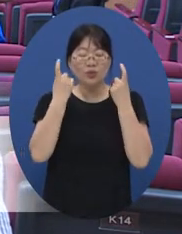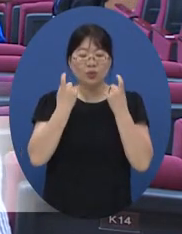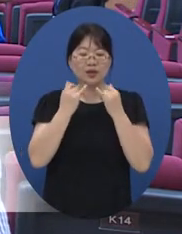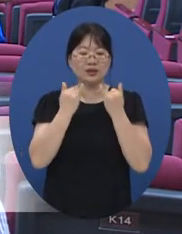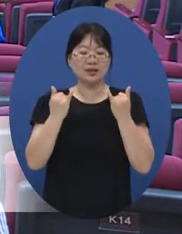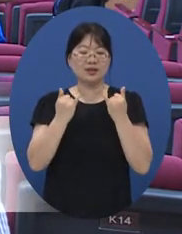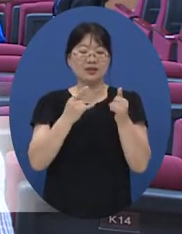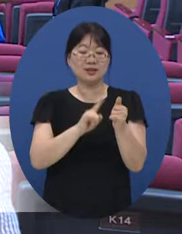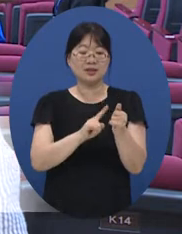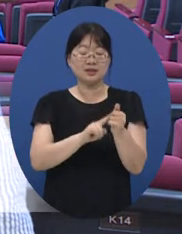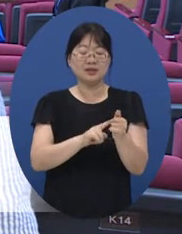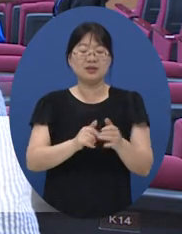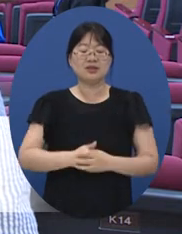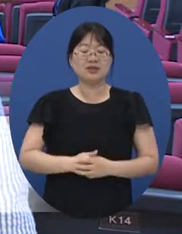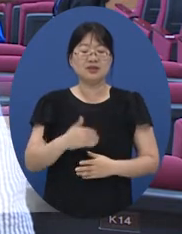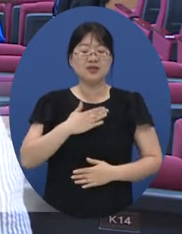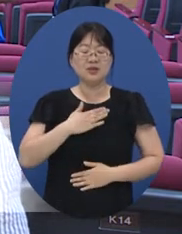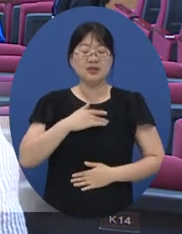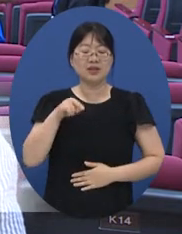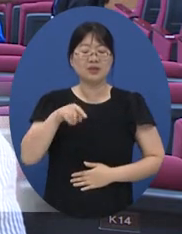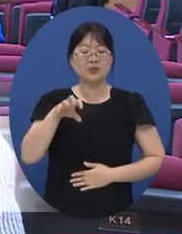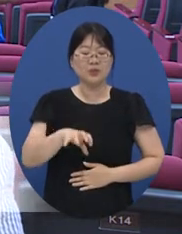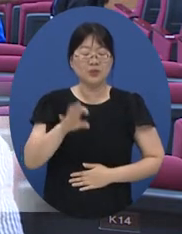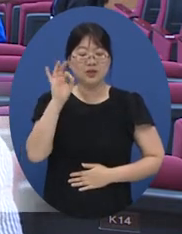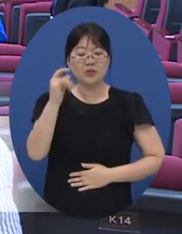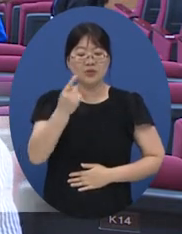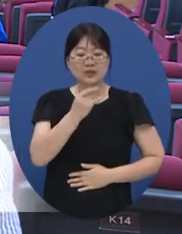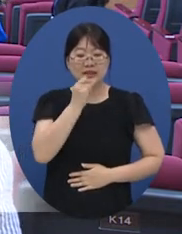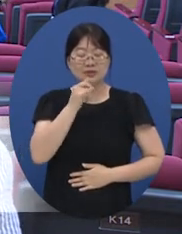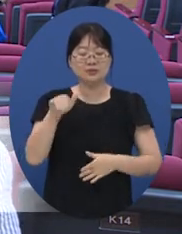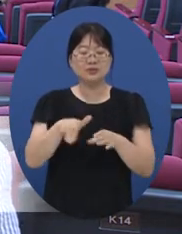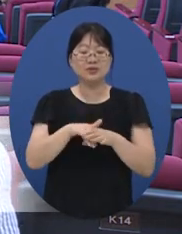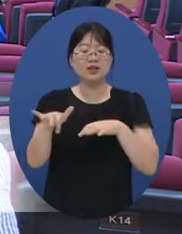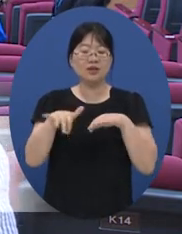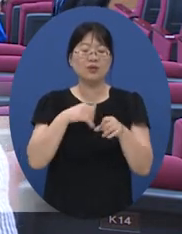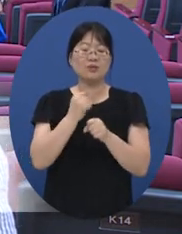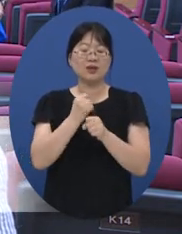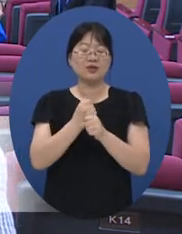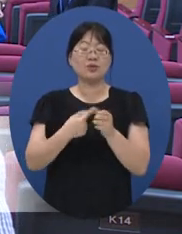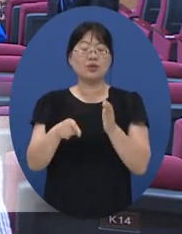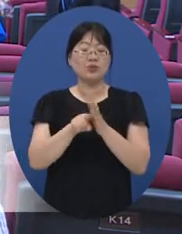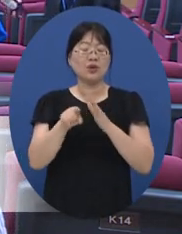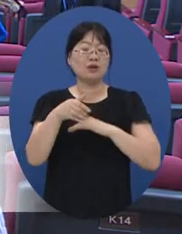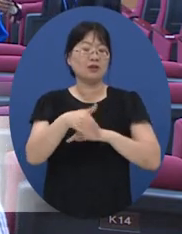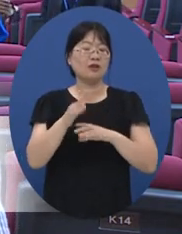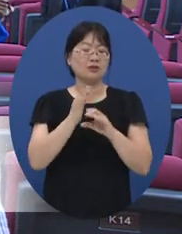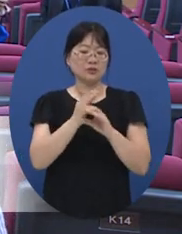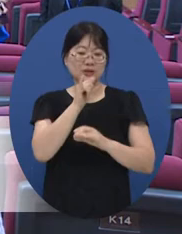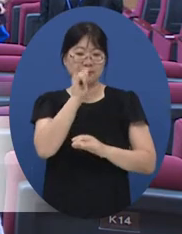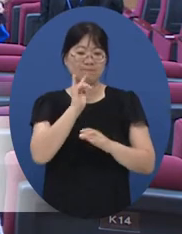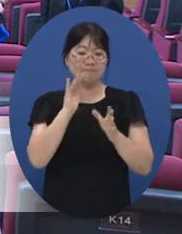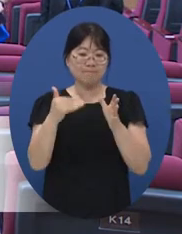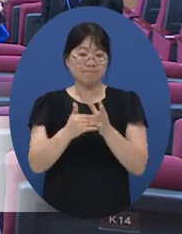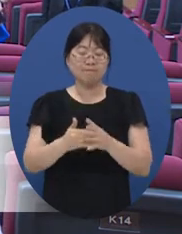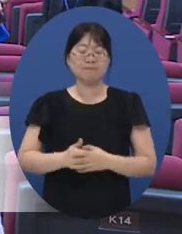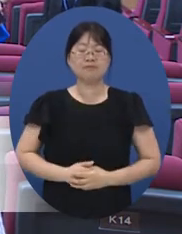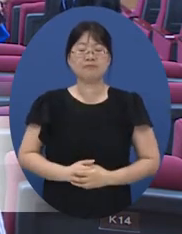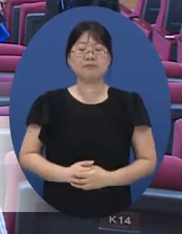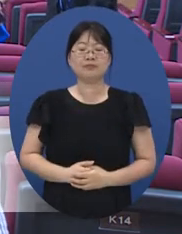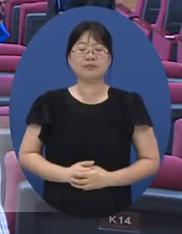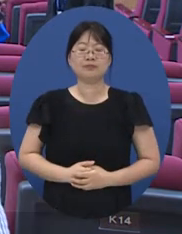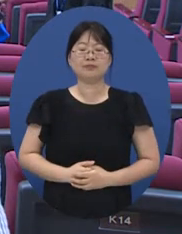많은 관광객들이 저희 일동면으로 찾아올 수 있는 그런 문화의 거리 를 만들려고